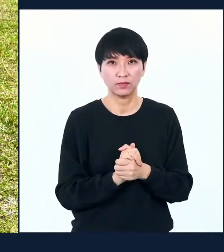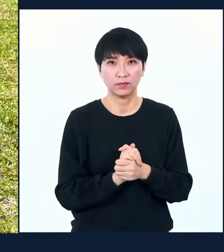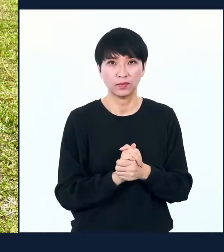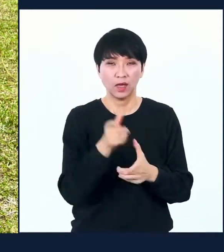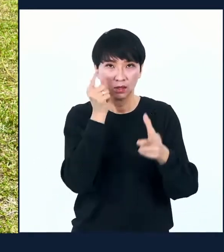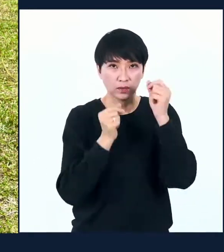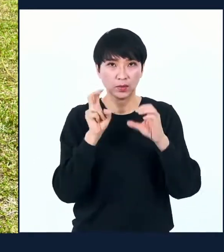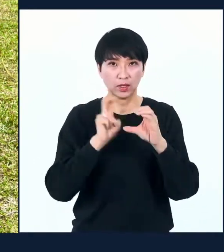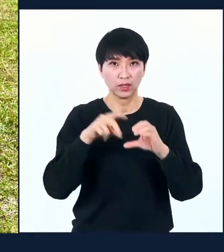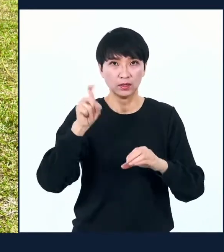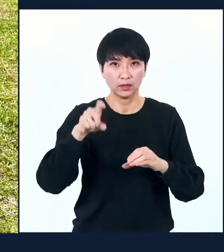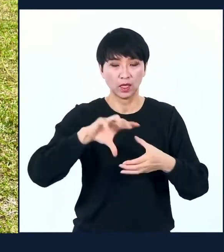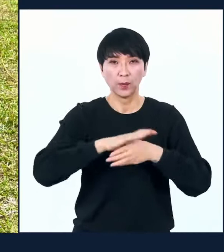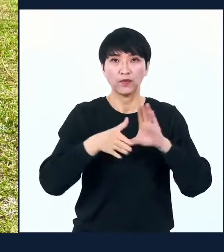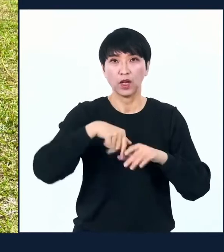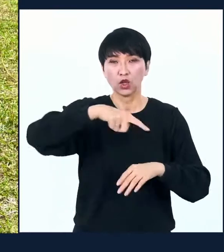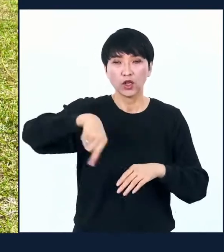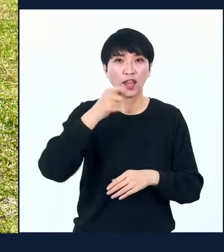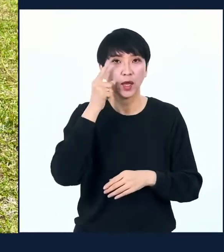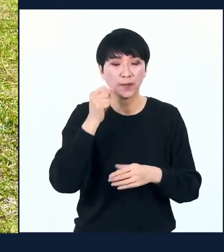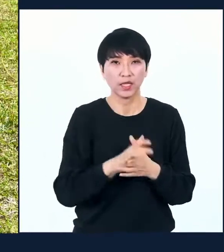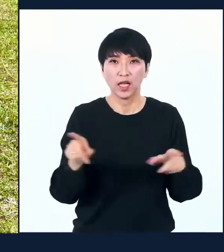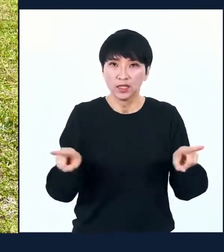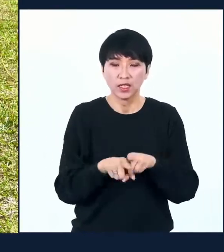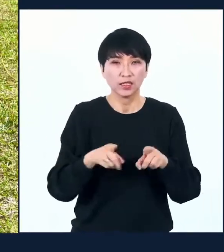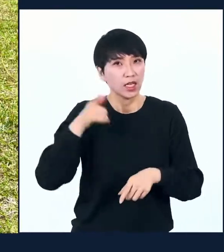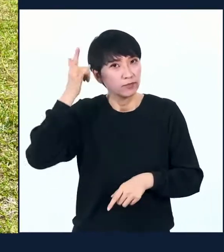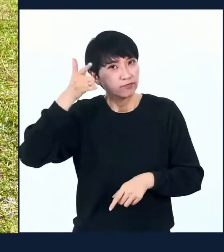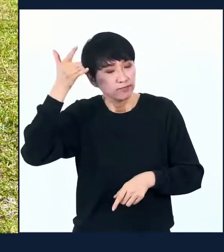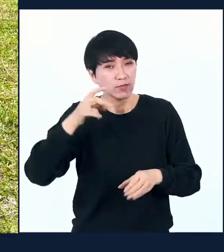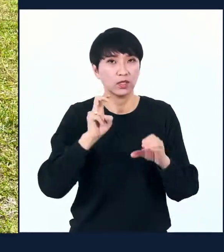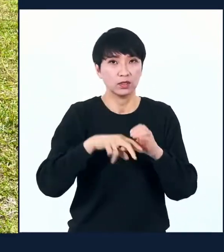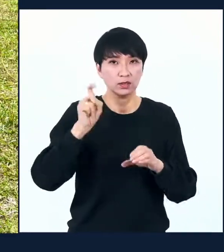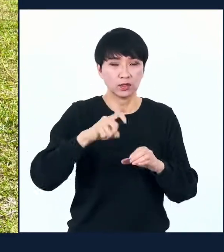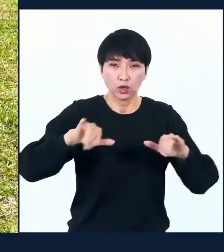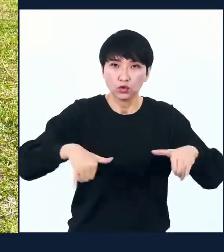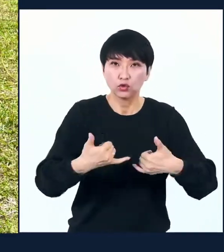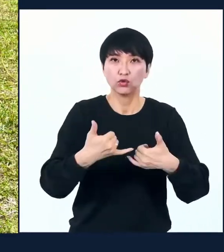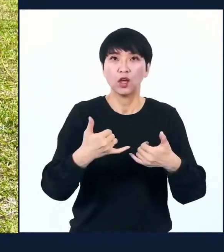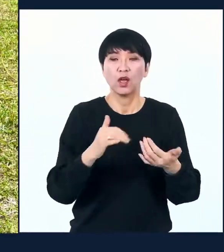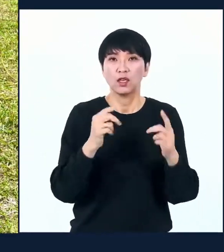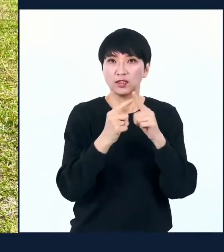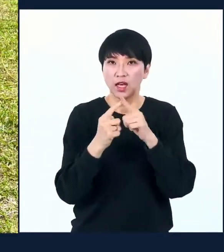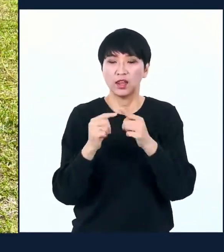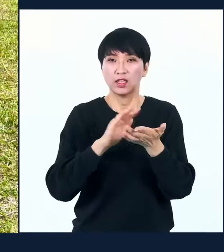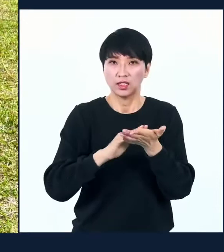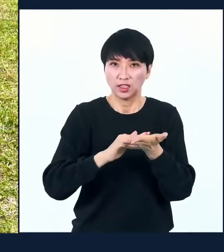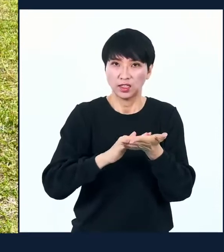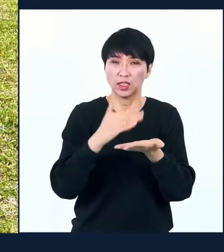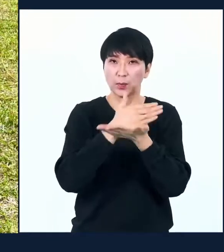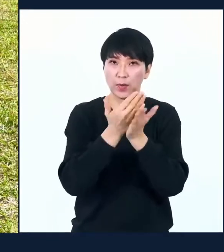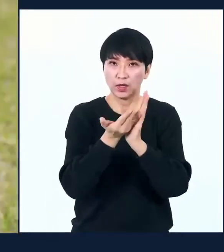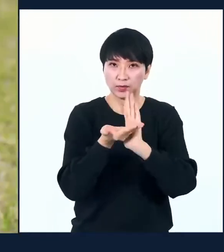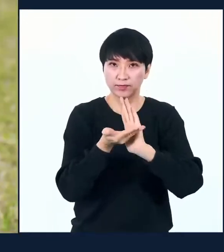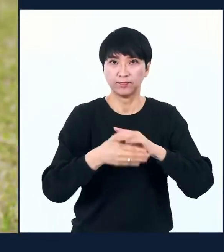且探索西九文化區的特色，一起想像在西九遇到不同的人、事、